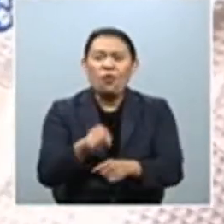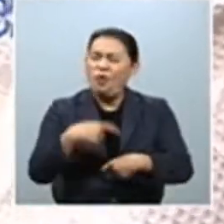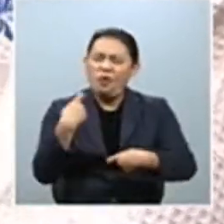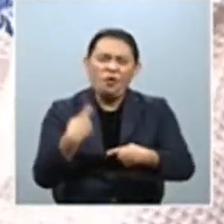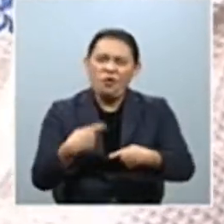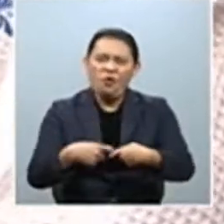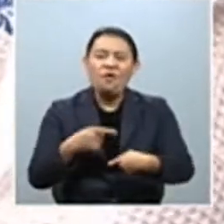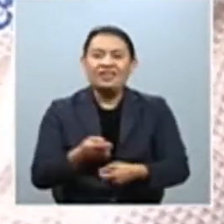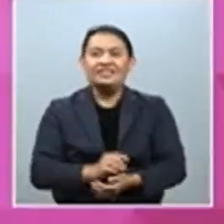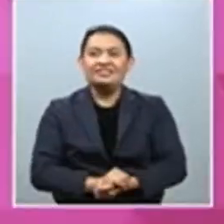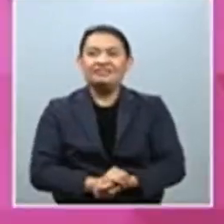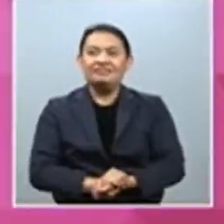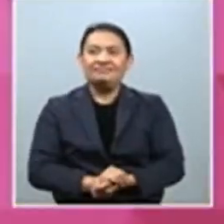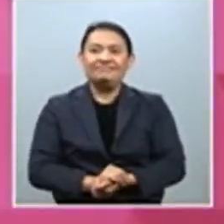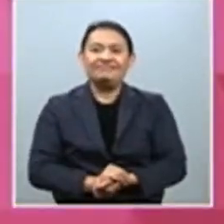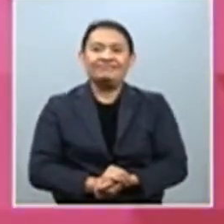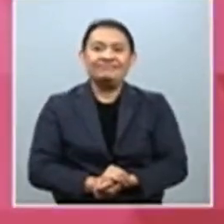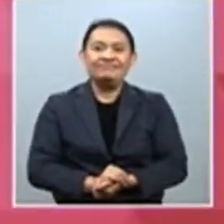แล้วนะฮะ